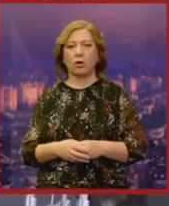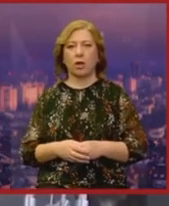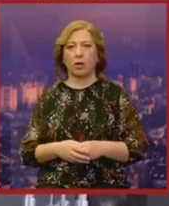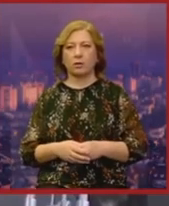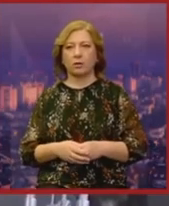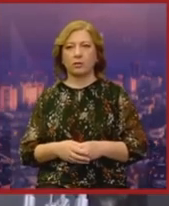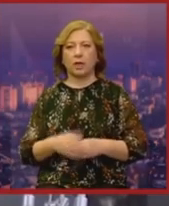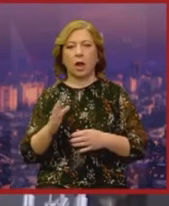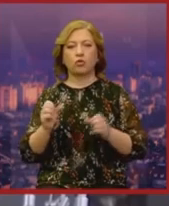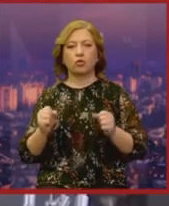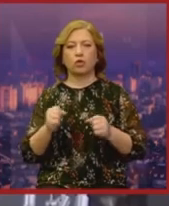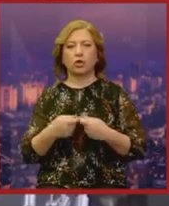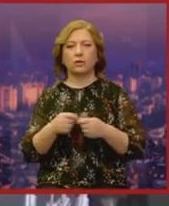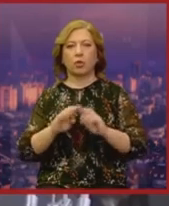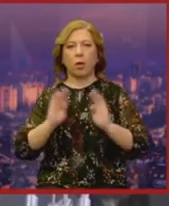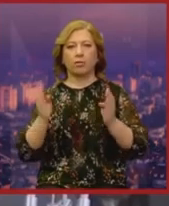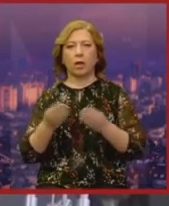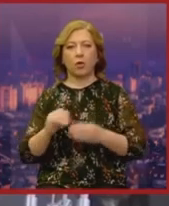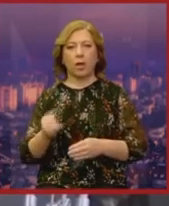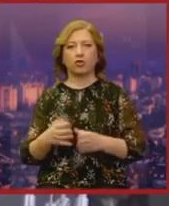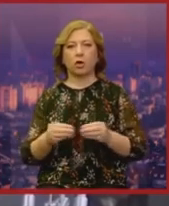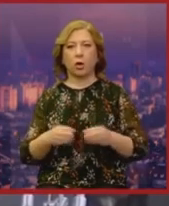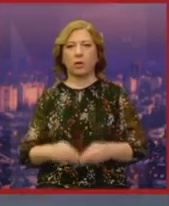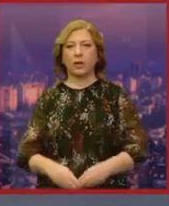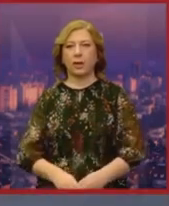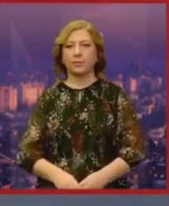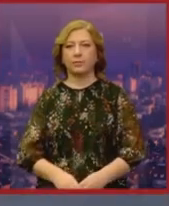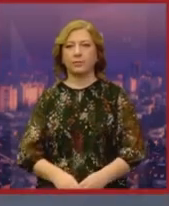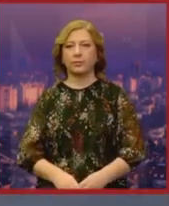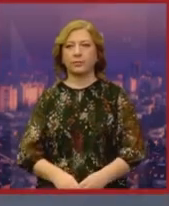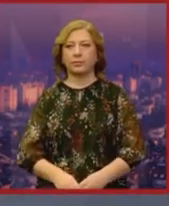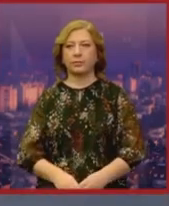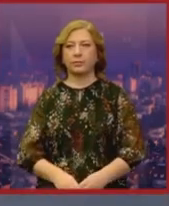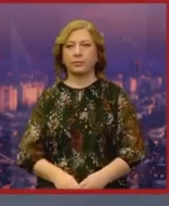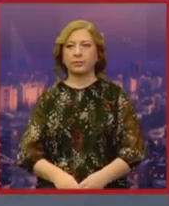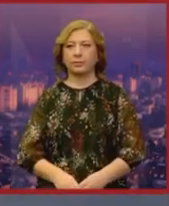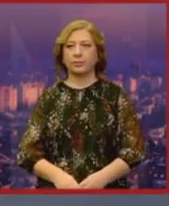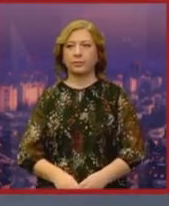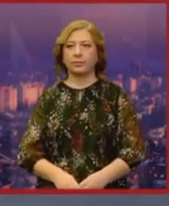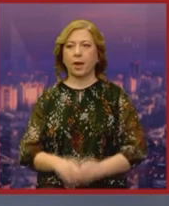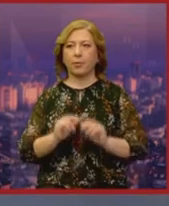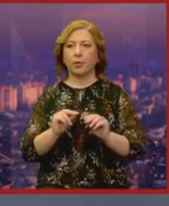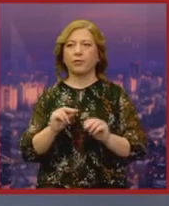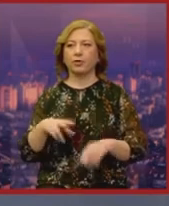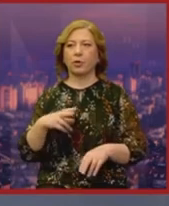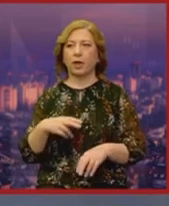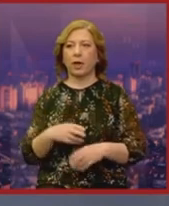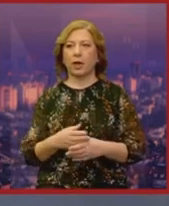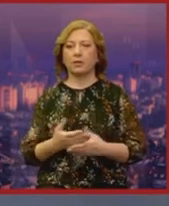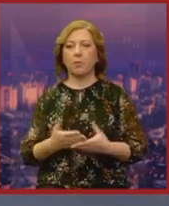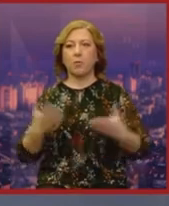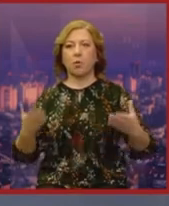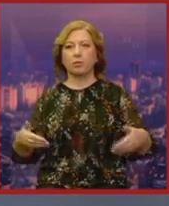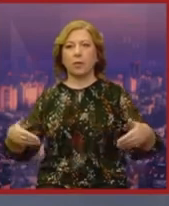în învățământul din întreaga lume, dar și în România. Dascălul este mult mai prezent